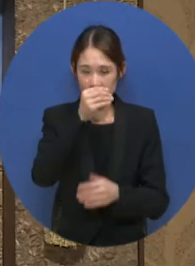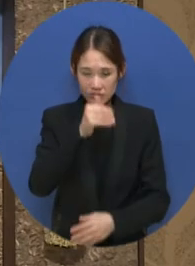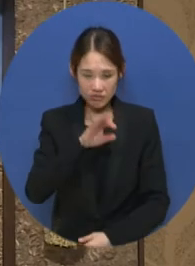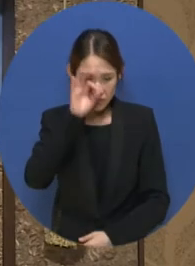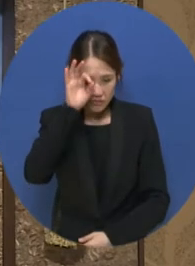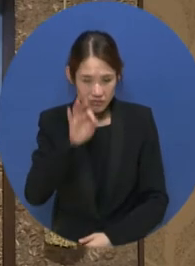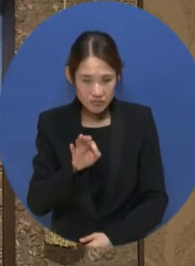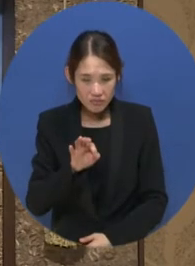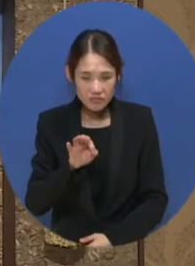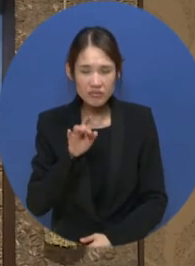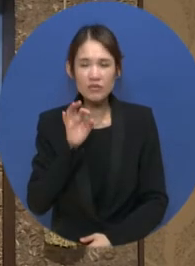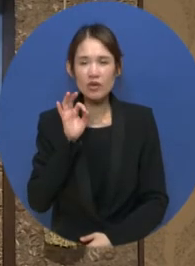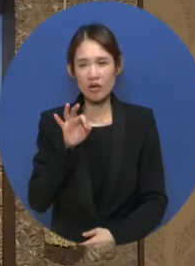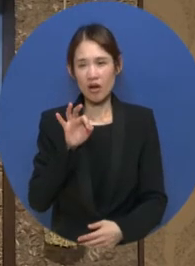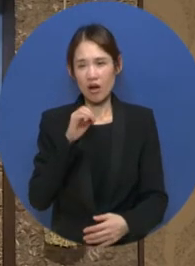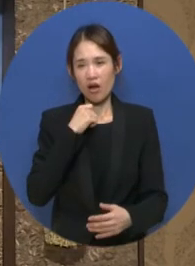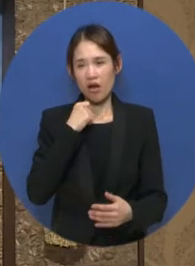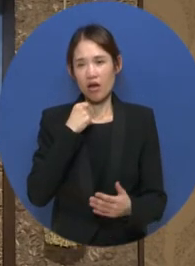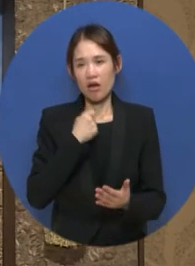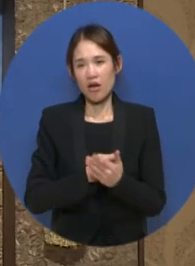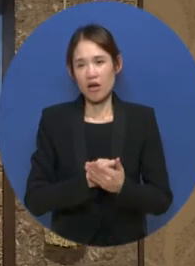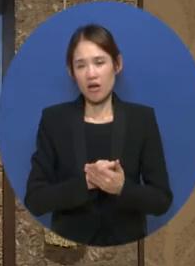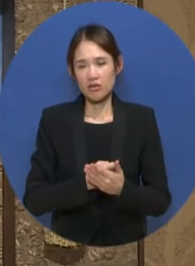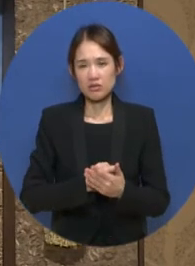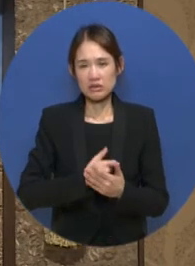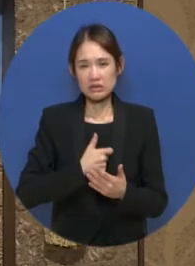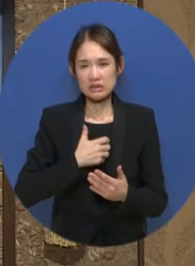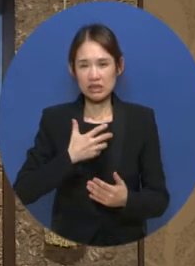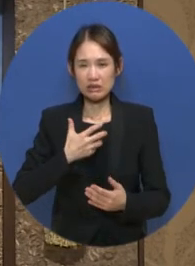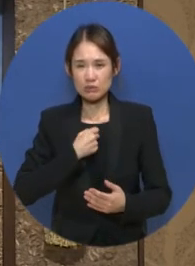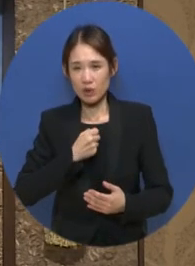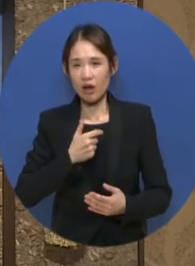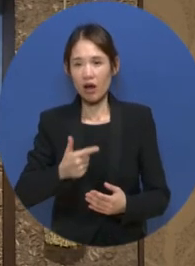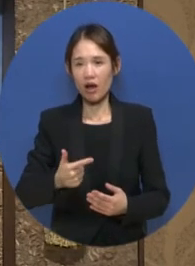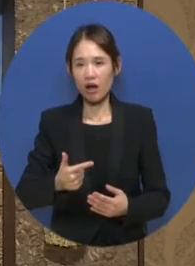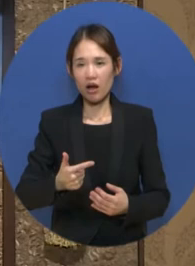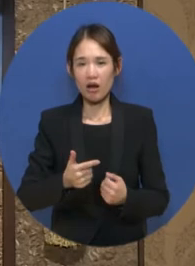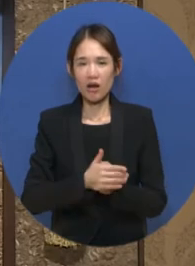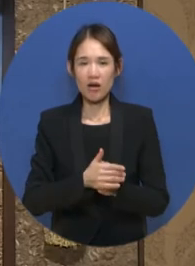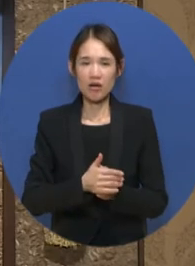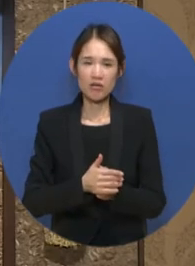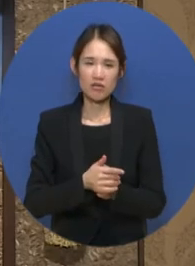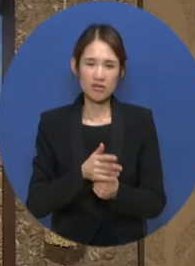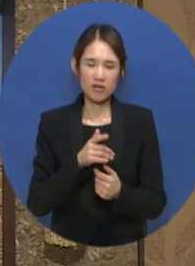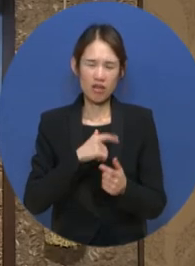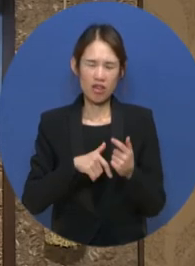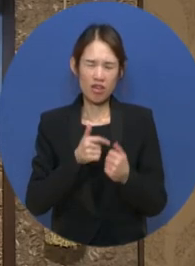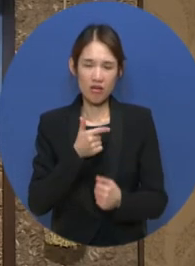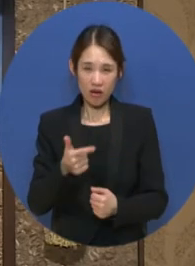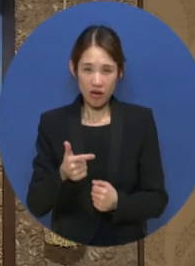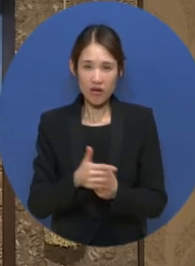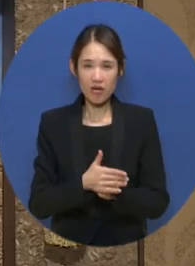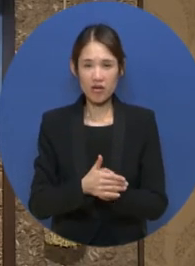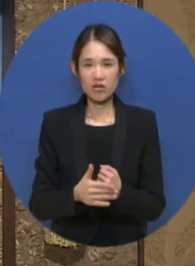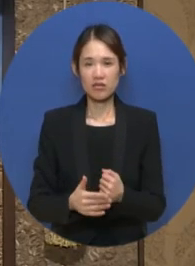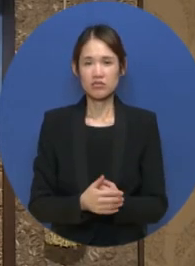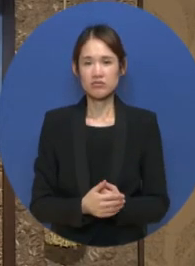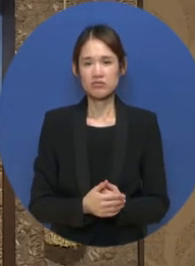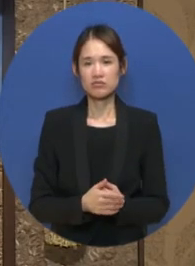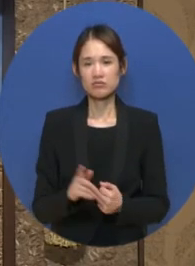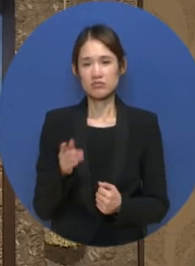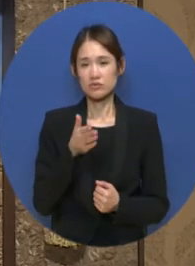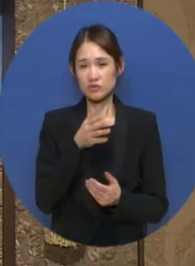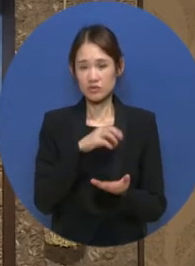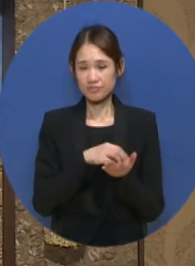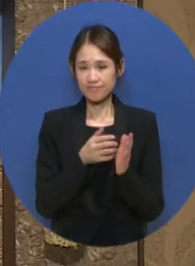봐서 쓸 때의 그런 느끼는 그런 충격 드리라고 하는 건 사실은 좀 상당하기 때문에 되니까 예 그래서 이제